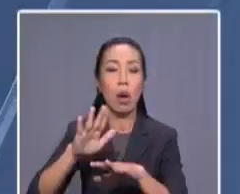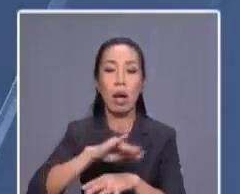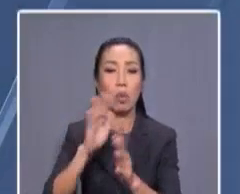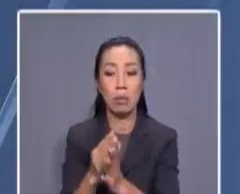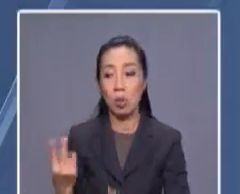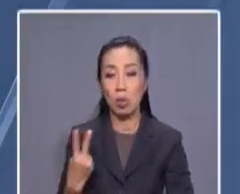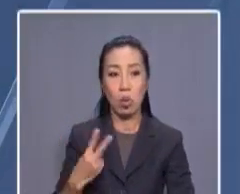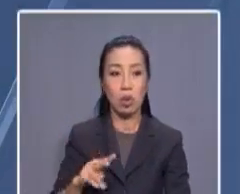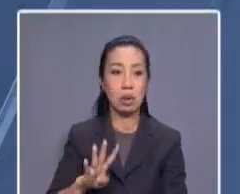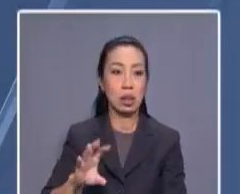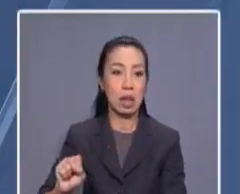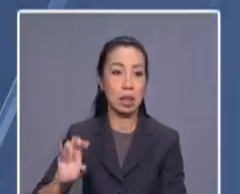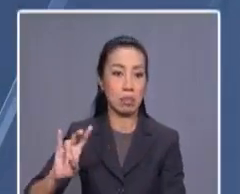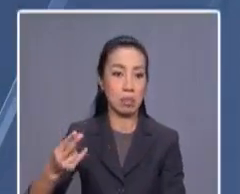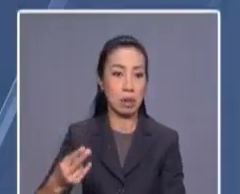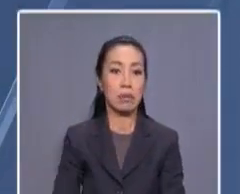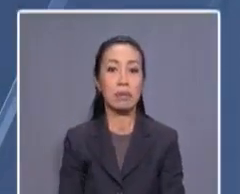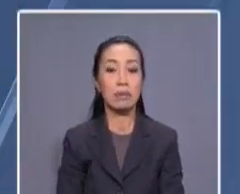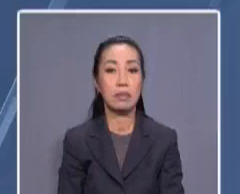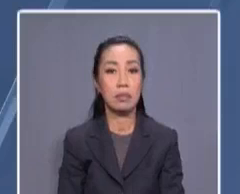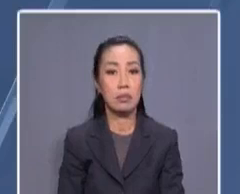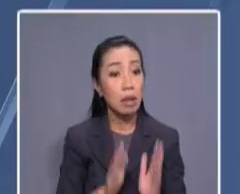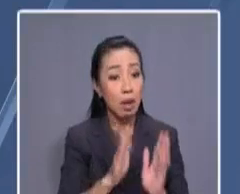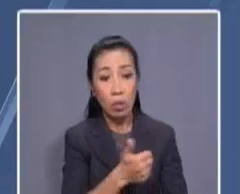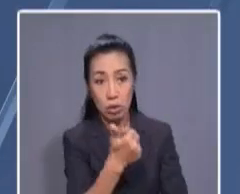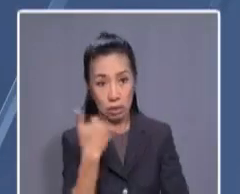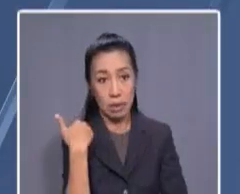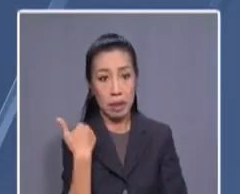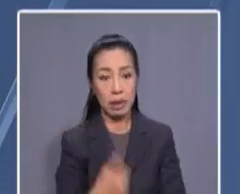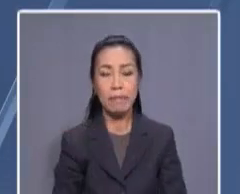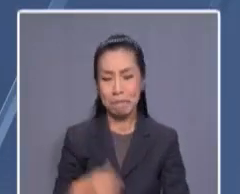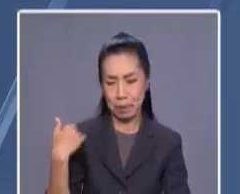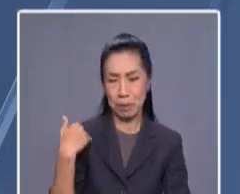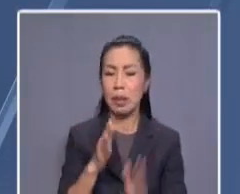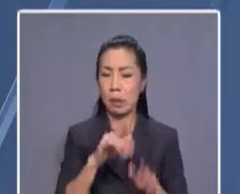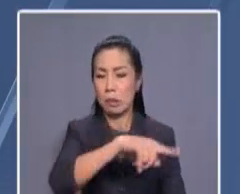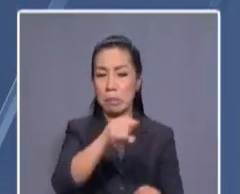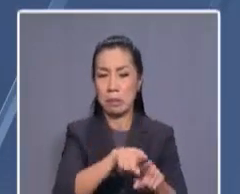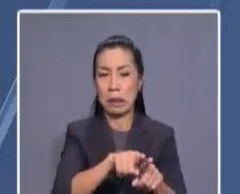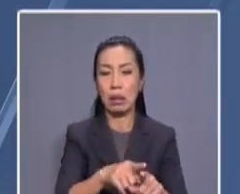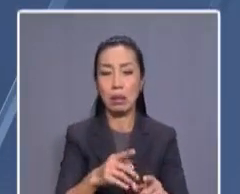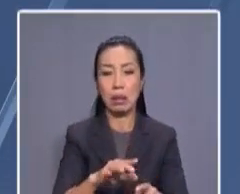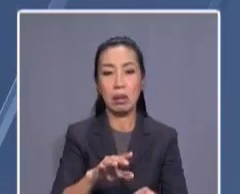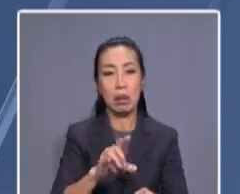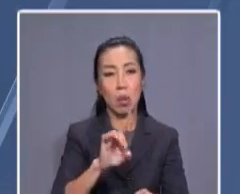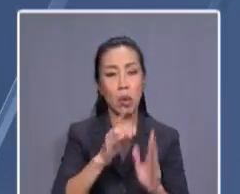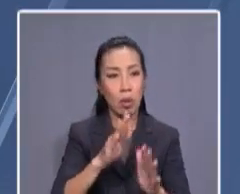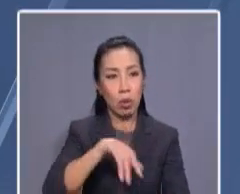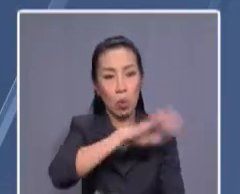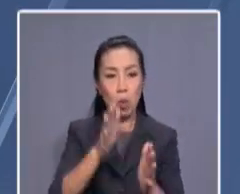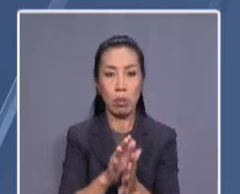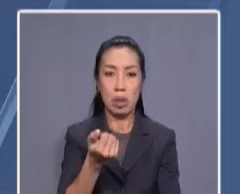ณ2คน 470,000 ค ่ ะ แล้วคนอื่นมีไหม มีค่ะมีประมาณ100กว่าคนยอดเสียหายอยู่ที่ประมาณ11ล้านบ